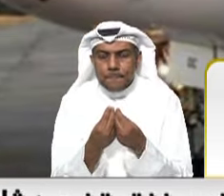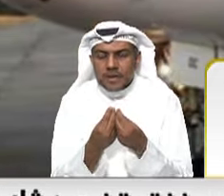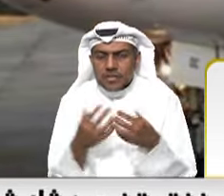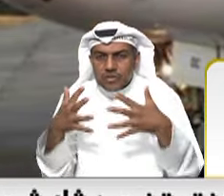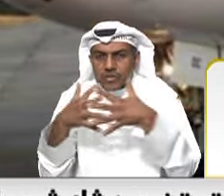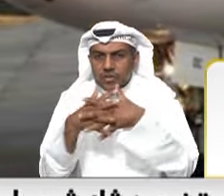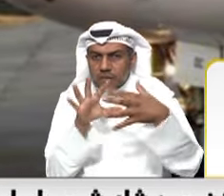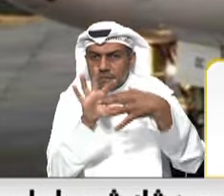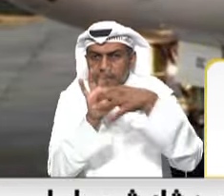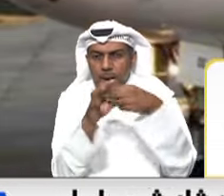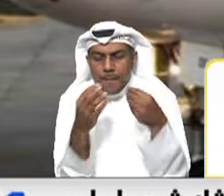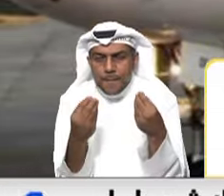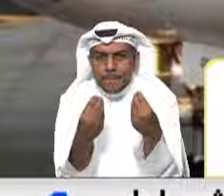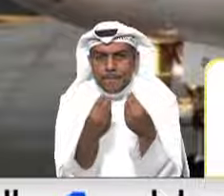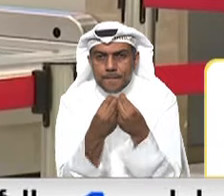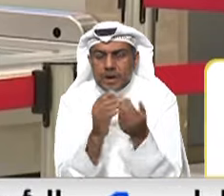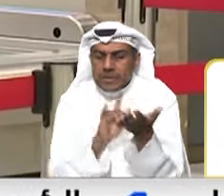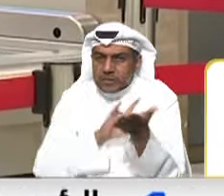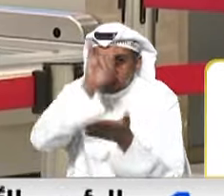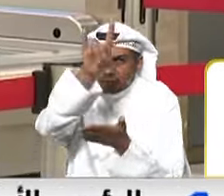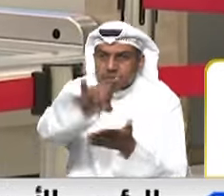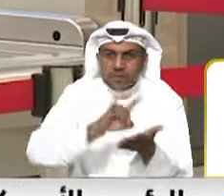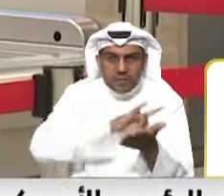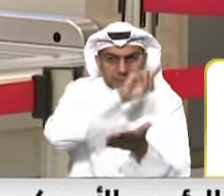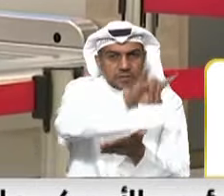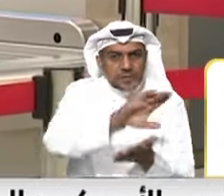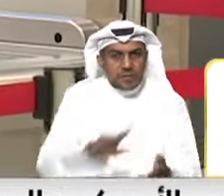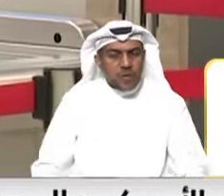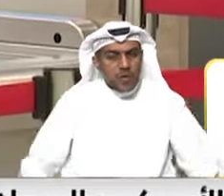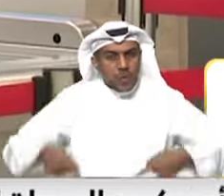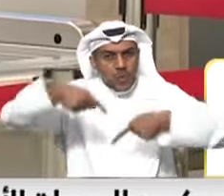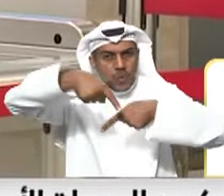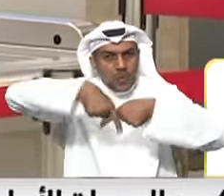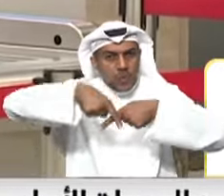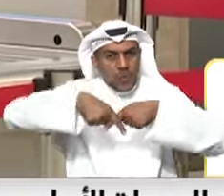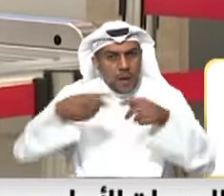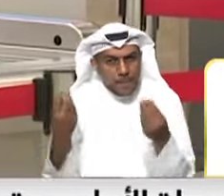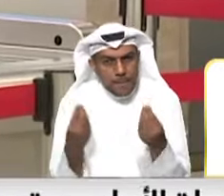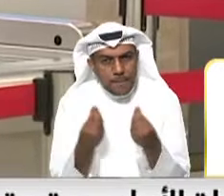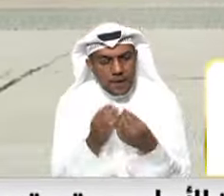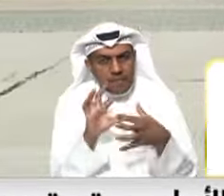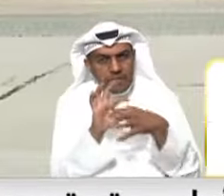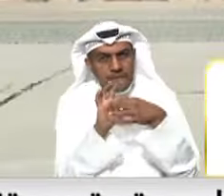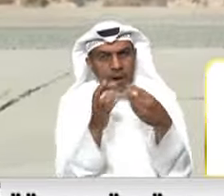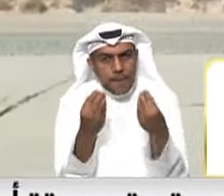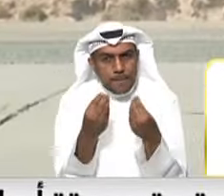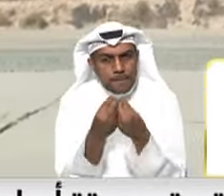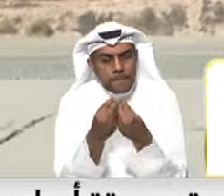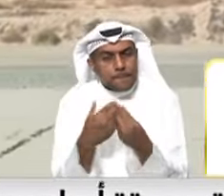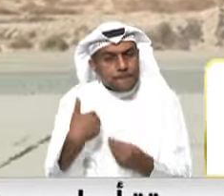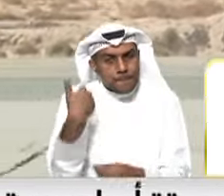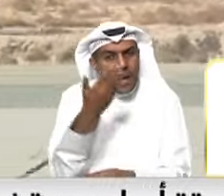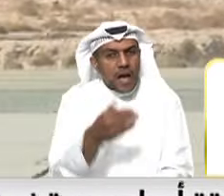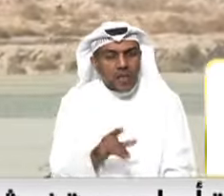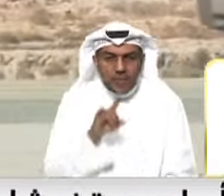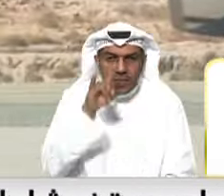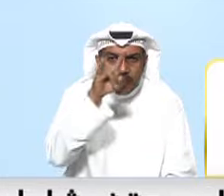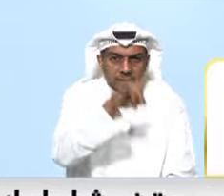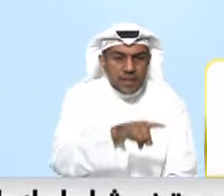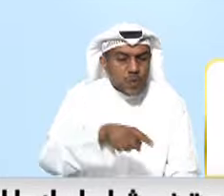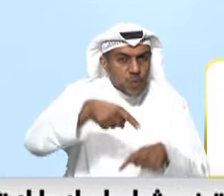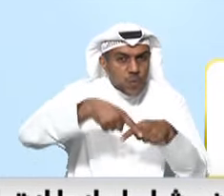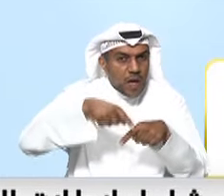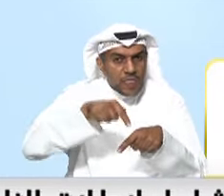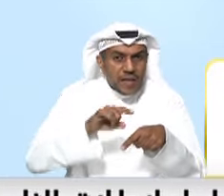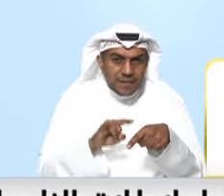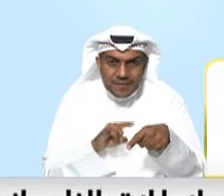شركات طيران، منها الطيران اليوناني راح تشمل نقاط ما بعد أثينا، النقاط الداخلية الموجودة في اليونان